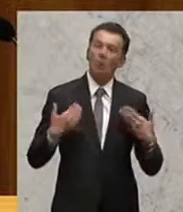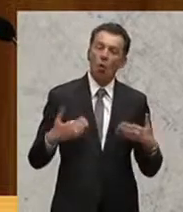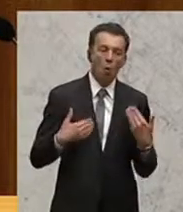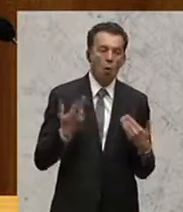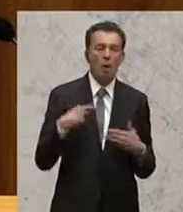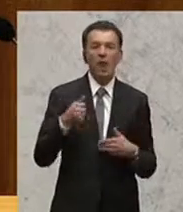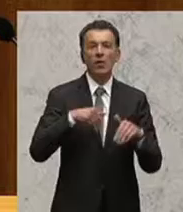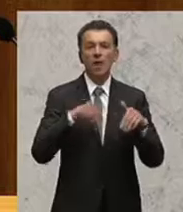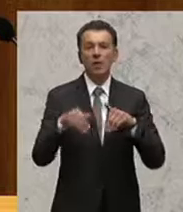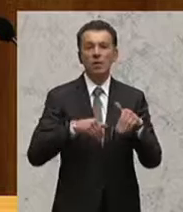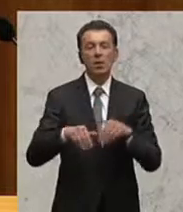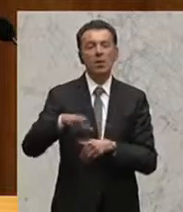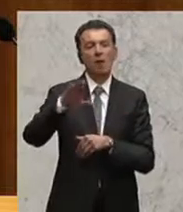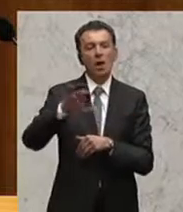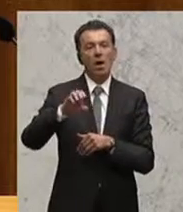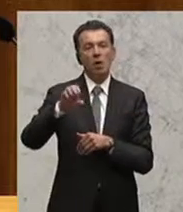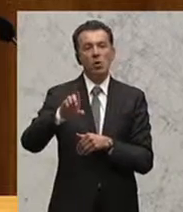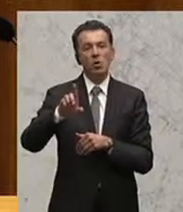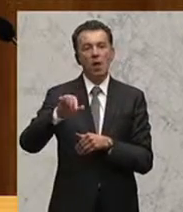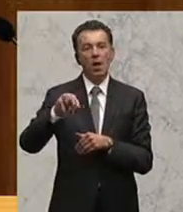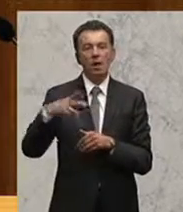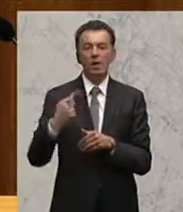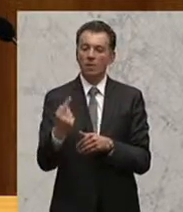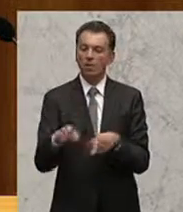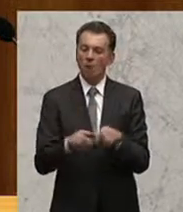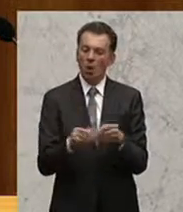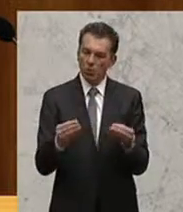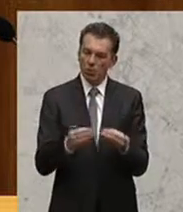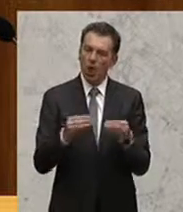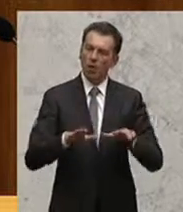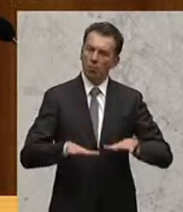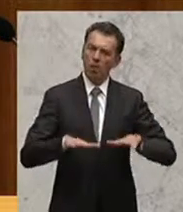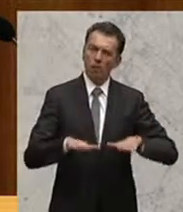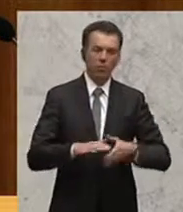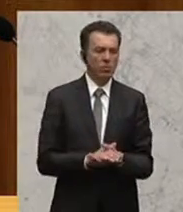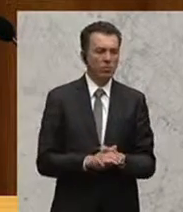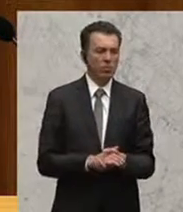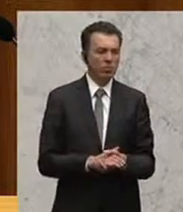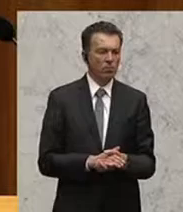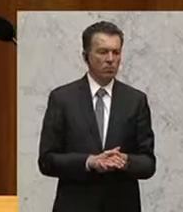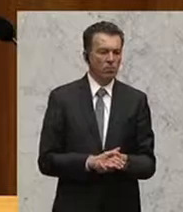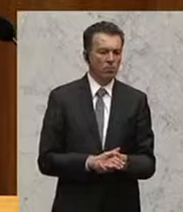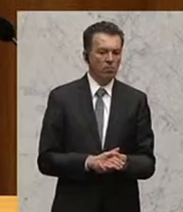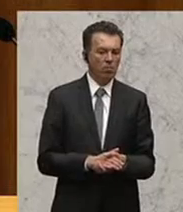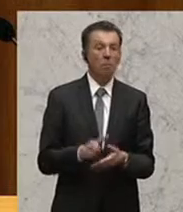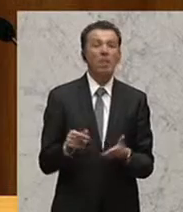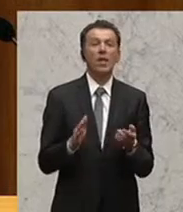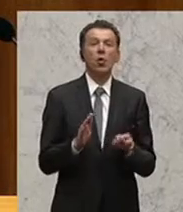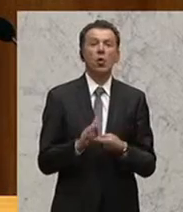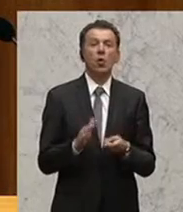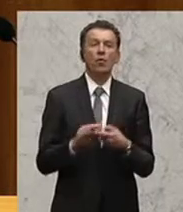dass Herr Finanzminister Schelling hier diese Sachlichkeit sich bewahrt, an die Dinge mit der